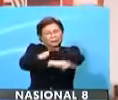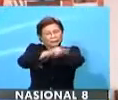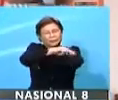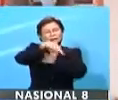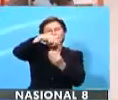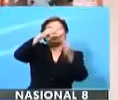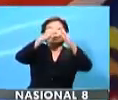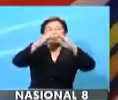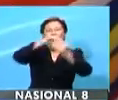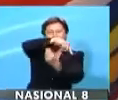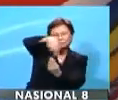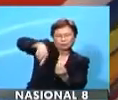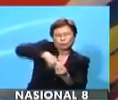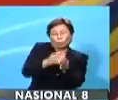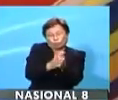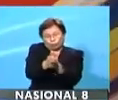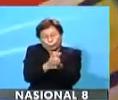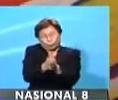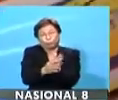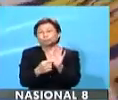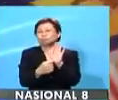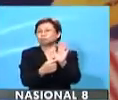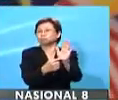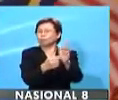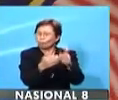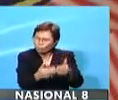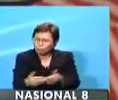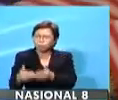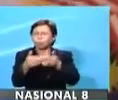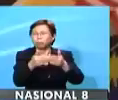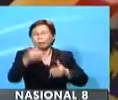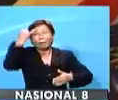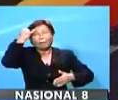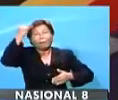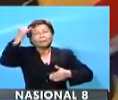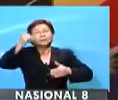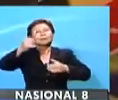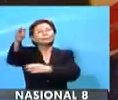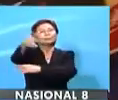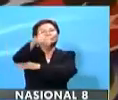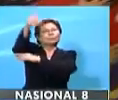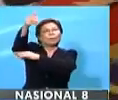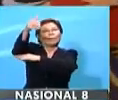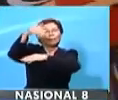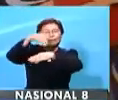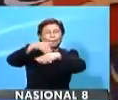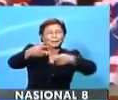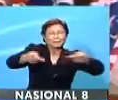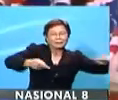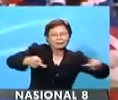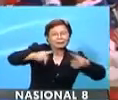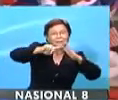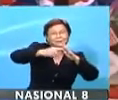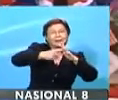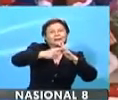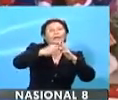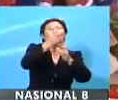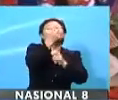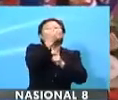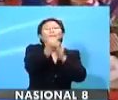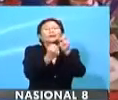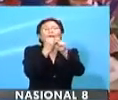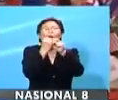rumahnya. Usahanya itu merupakan kesinambungan kepada idea memasang bendera pada kenderaannya sejak 12 tahun